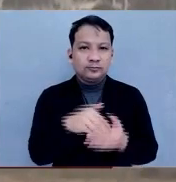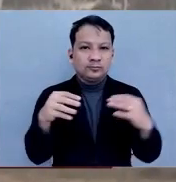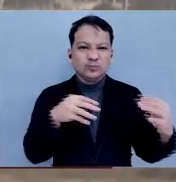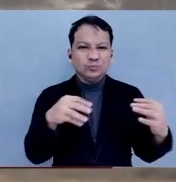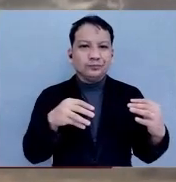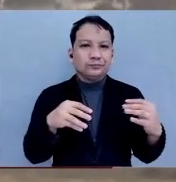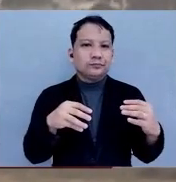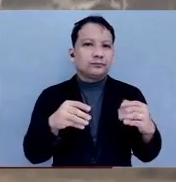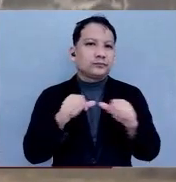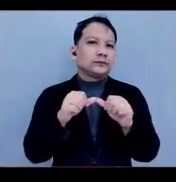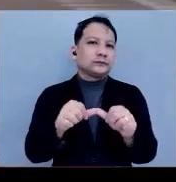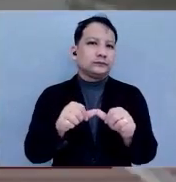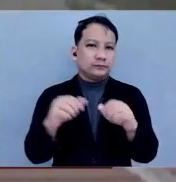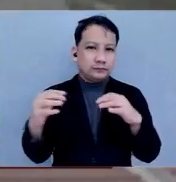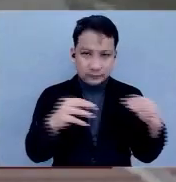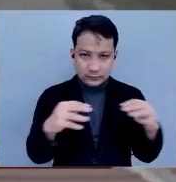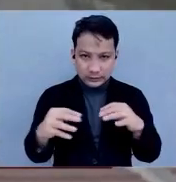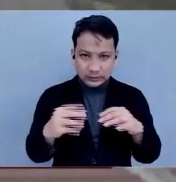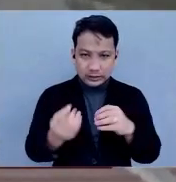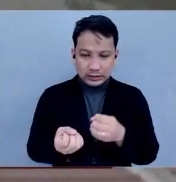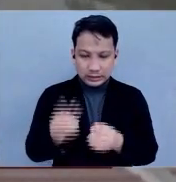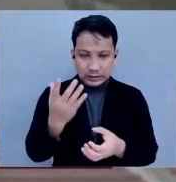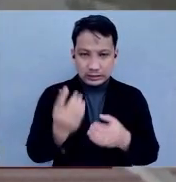sa patuloy na pagbobomba.